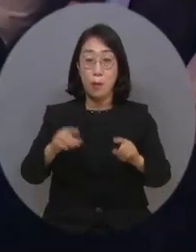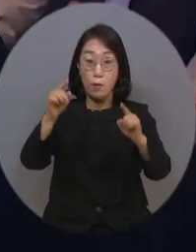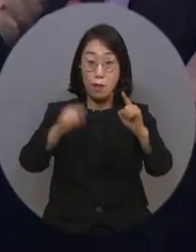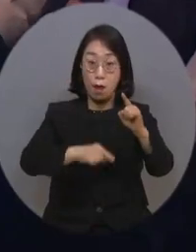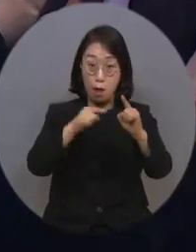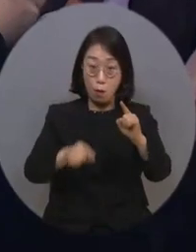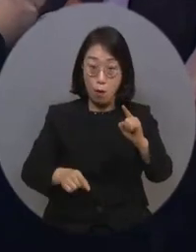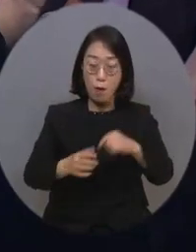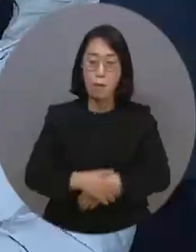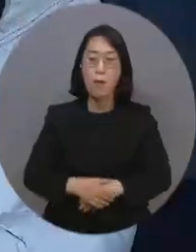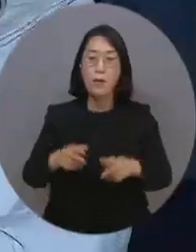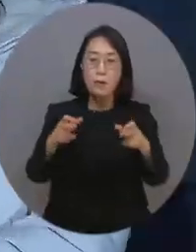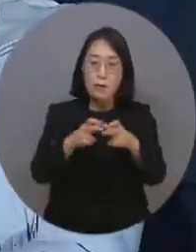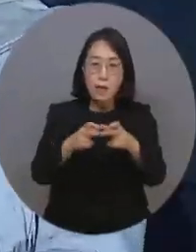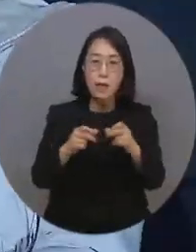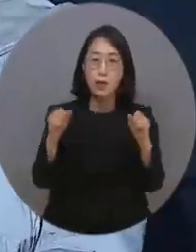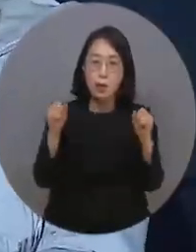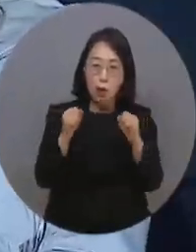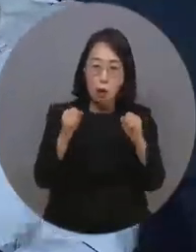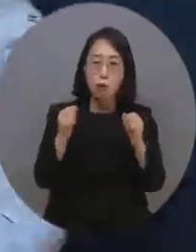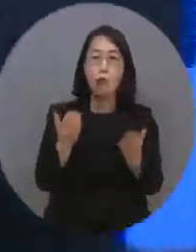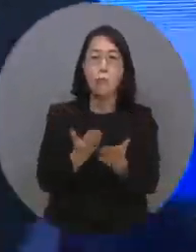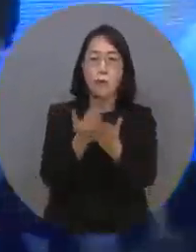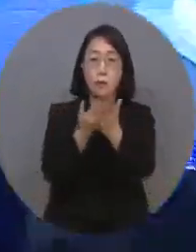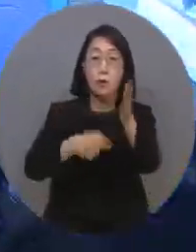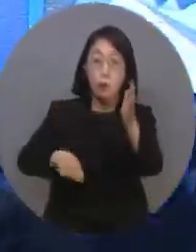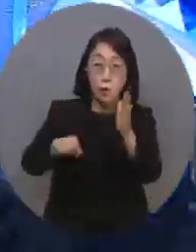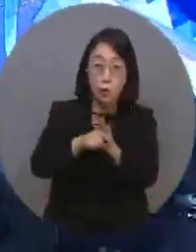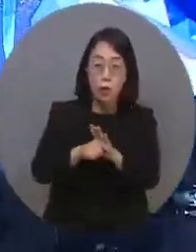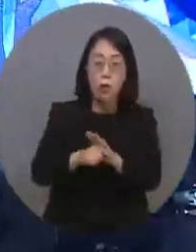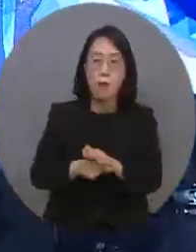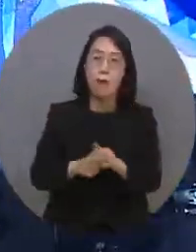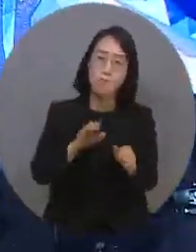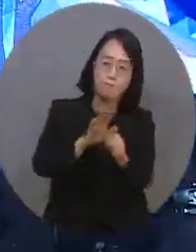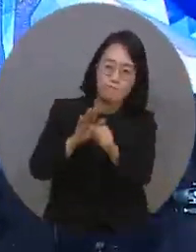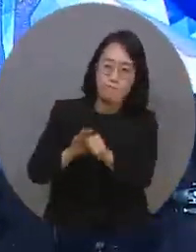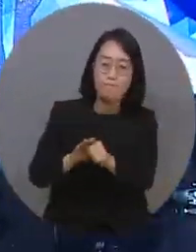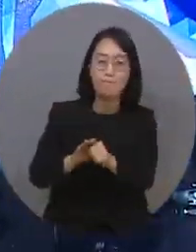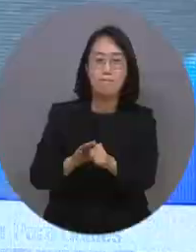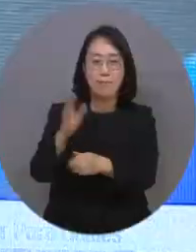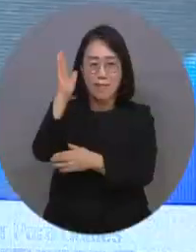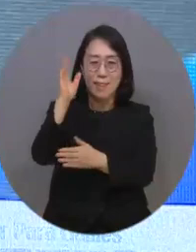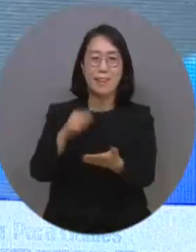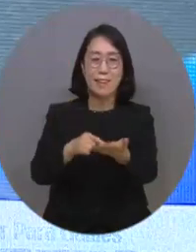계기로 장애인 동계 스포츠 발전을 위해 나서겠다는 목소리도 이어졌습니다.